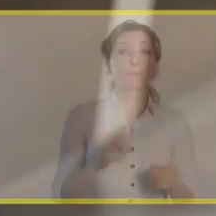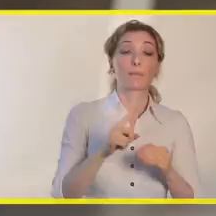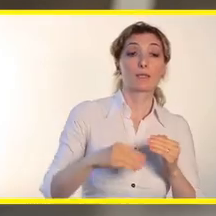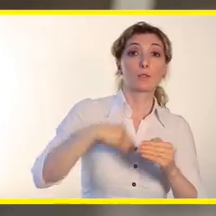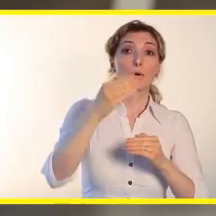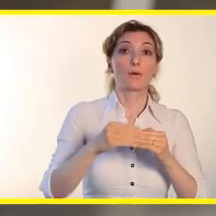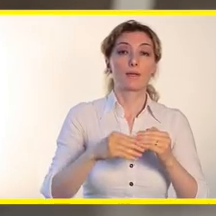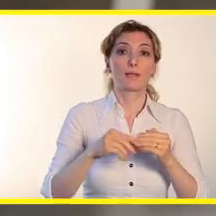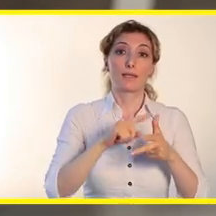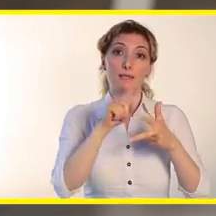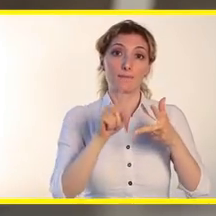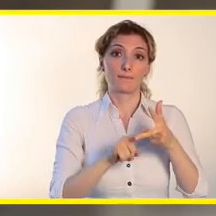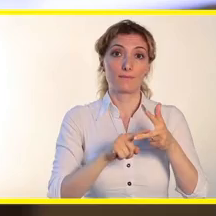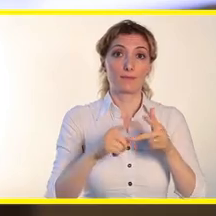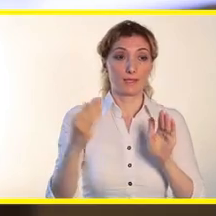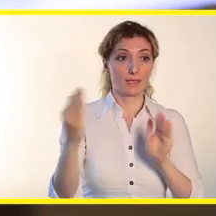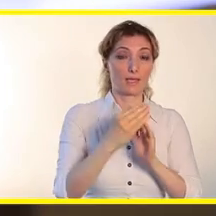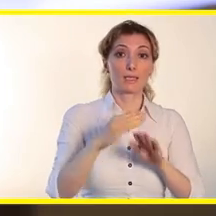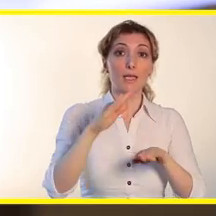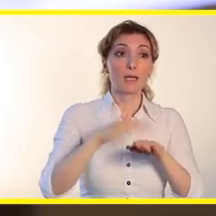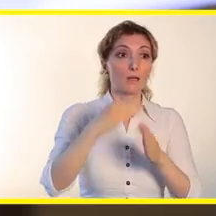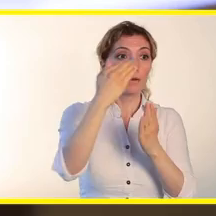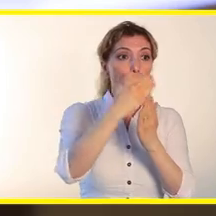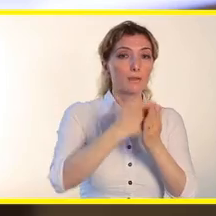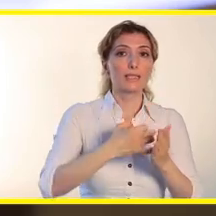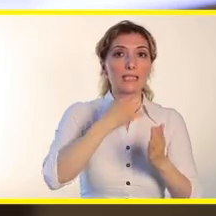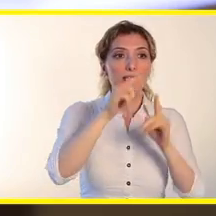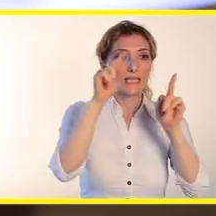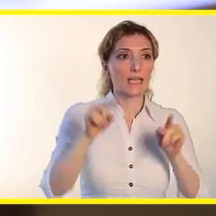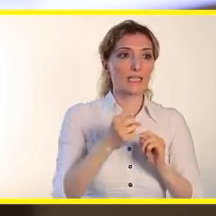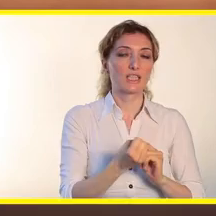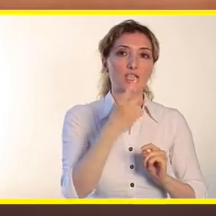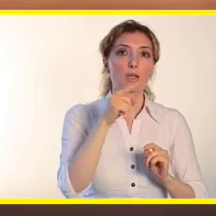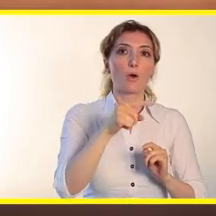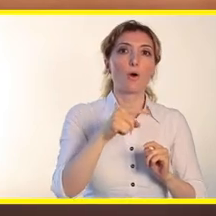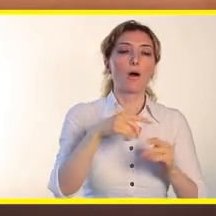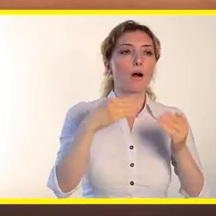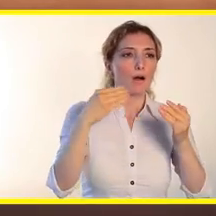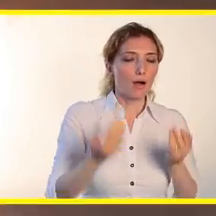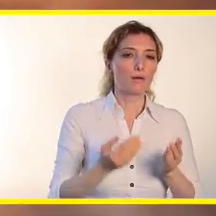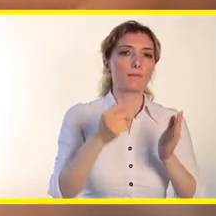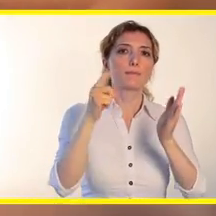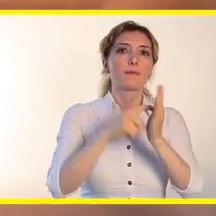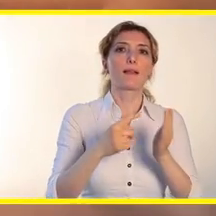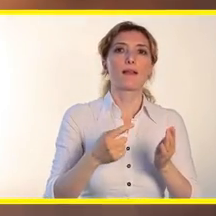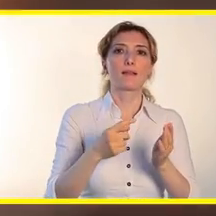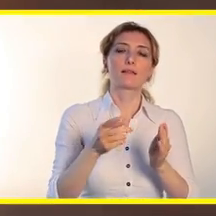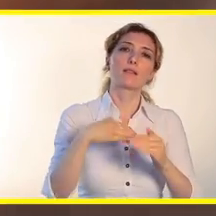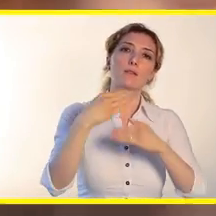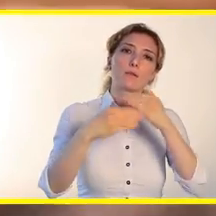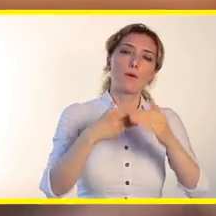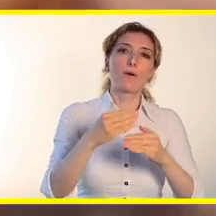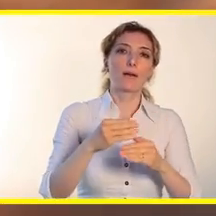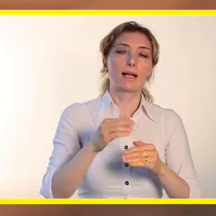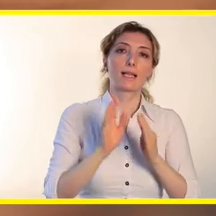Bir sonraki adımda karşınıza kullanım koşulları ve izin ekranı çıkacak. Koşulları kabul edip evet'i seçtikten